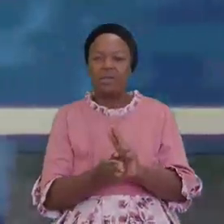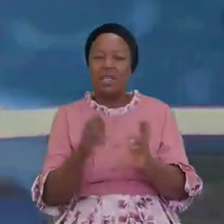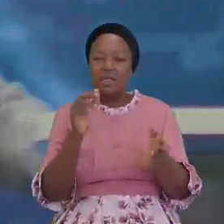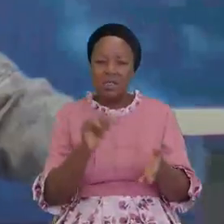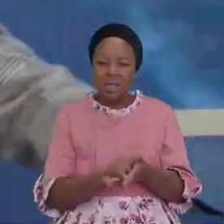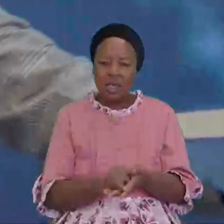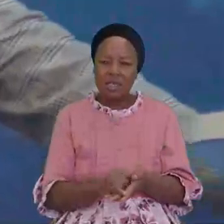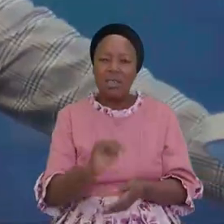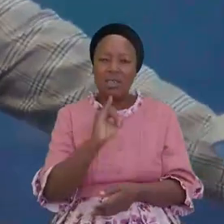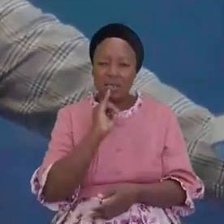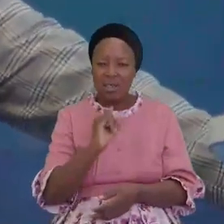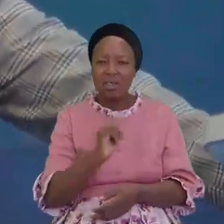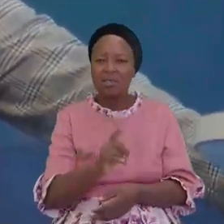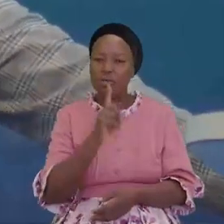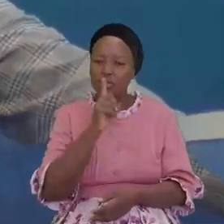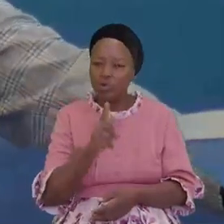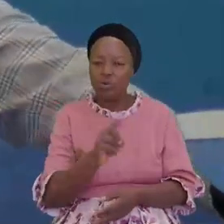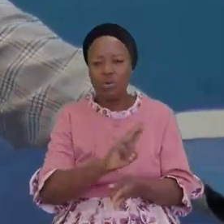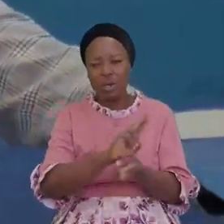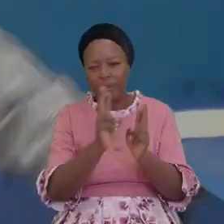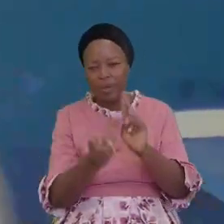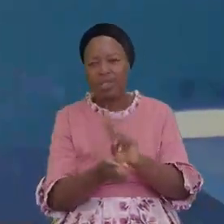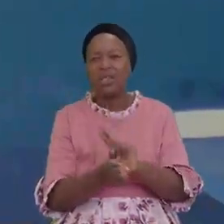Ça, c'est la repentance sérieuse.